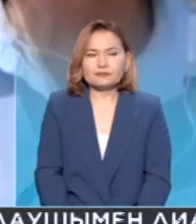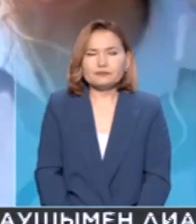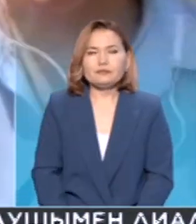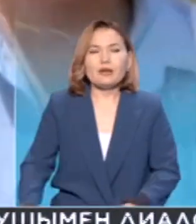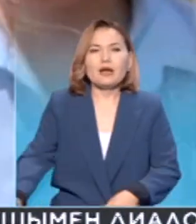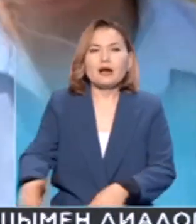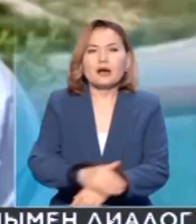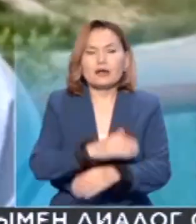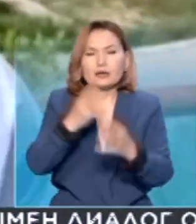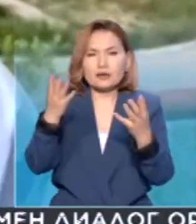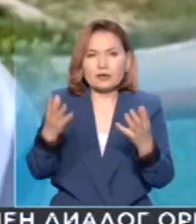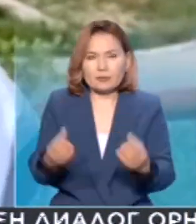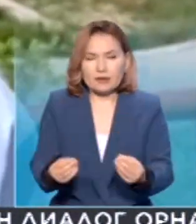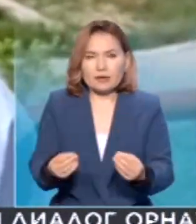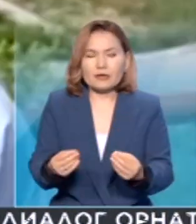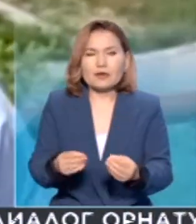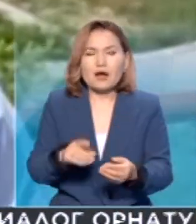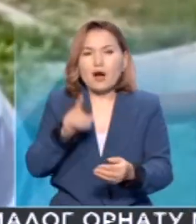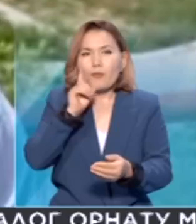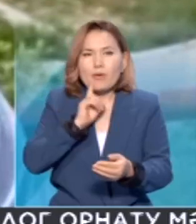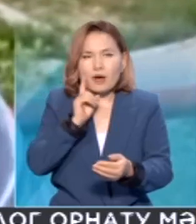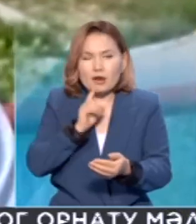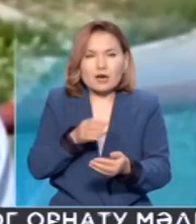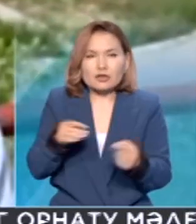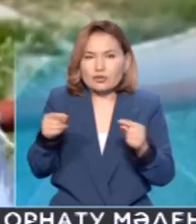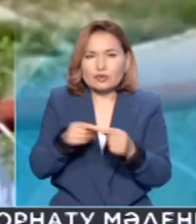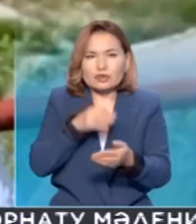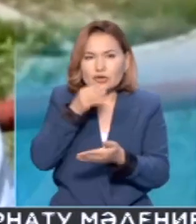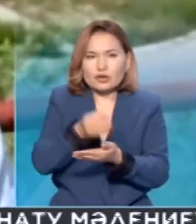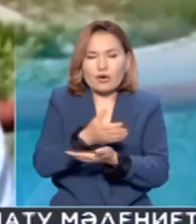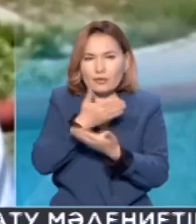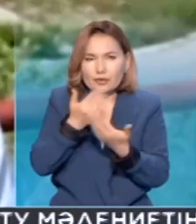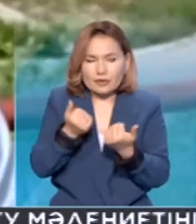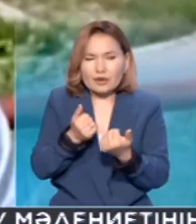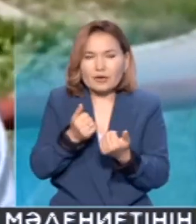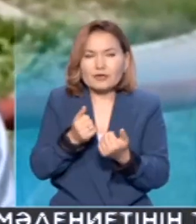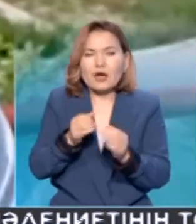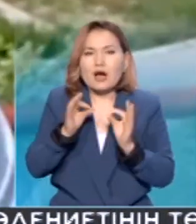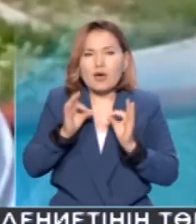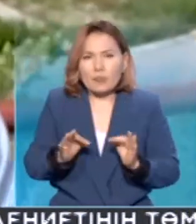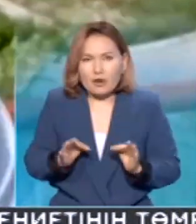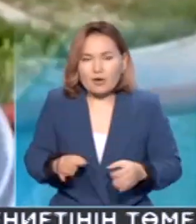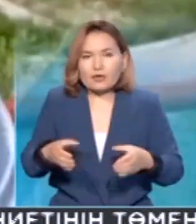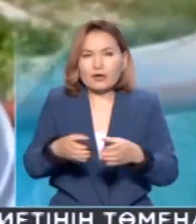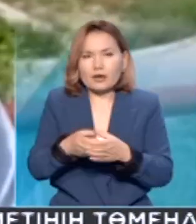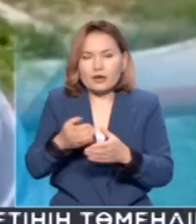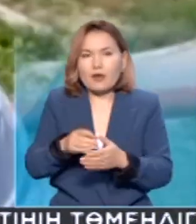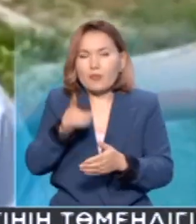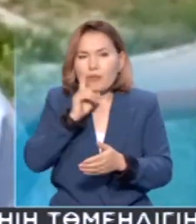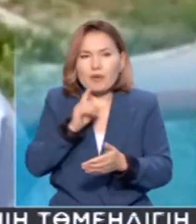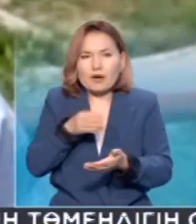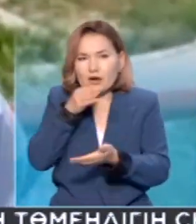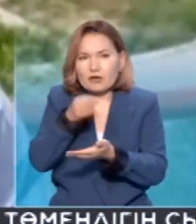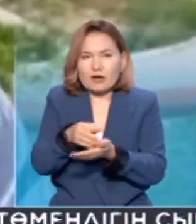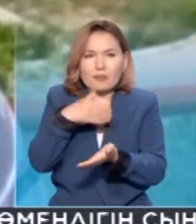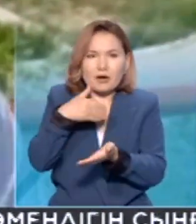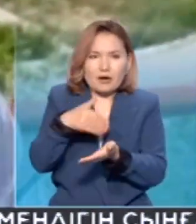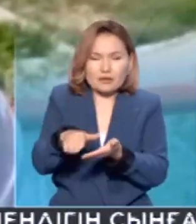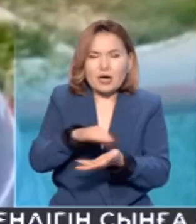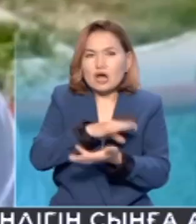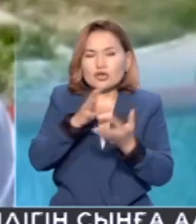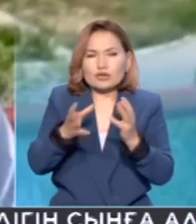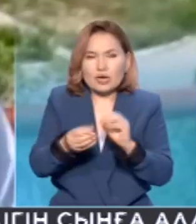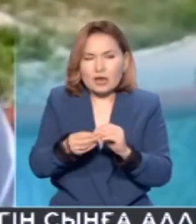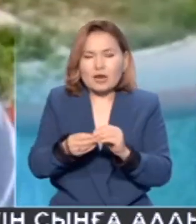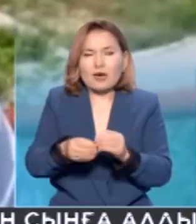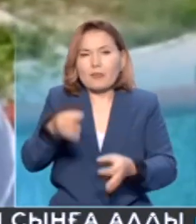Қайырлы күн, Дархан. Әзірге бұл сұраққа жауап ала алмадық. Себебі құзырлы орган сұхбат беруден үзілді-кесілді бас тартты. Жалпы